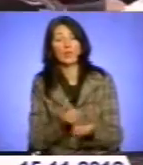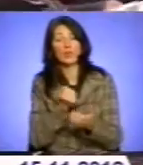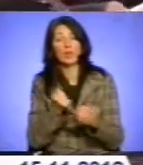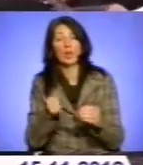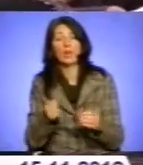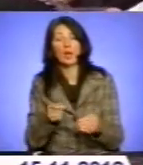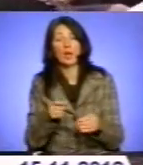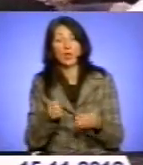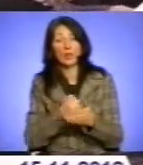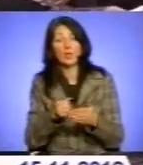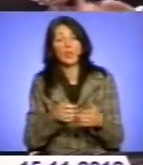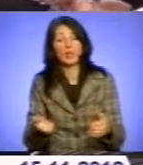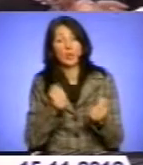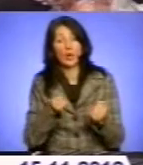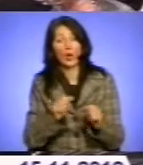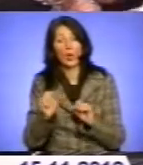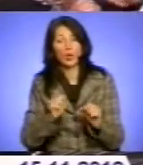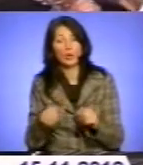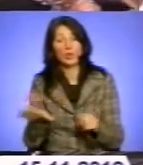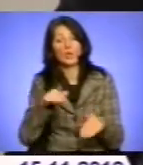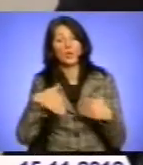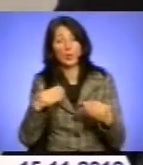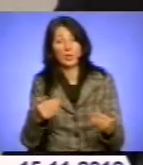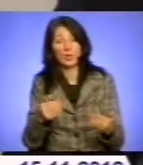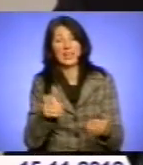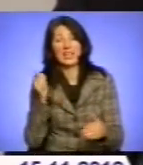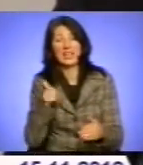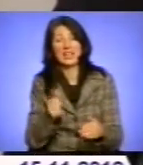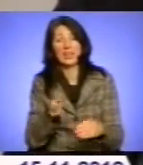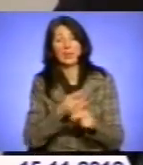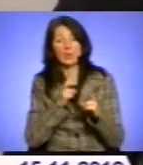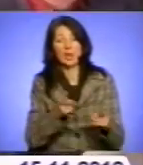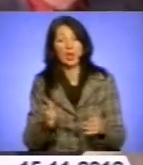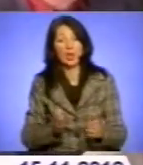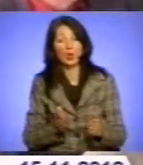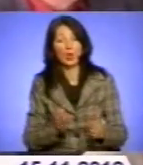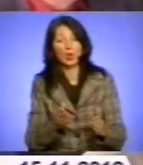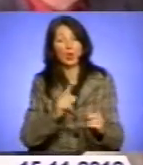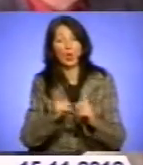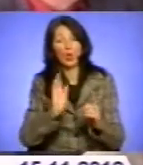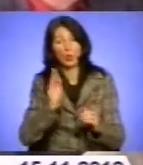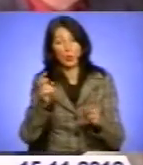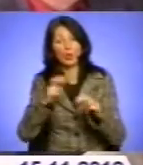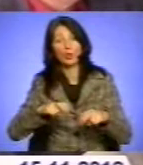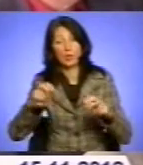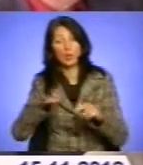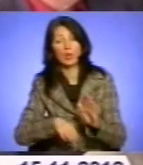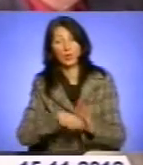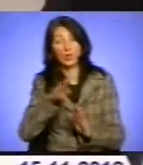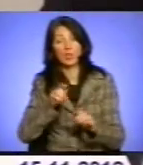Тож усі пропозиції, озвучені на тижні безпеки дорожнього руху, у майбутньому будуть розглянуті вищими інстанціями та законодавчо